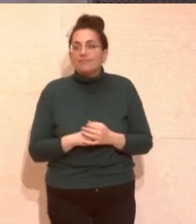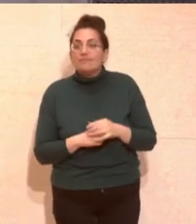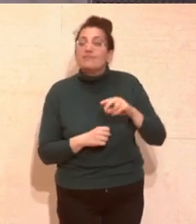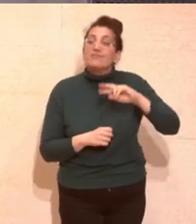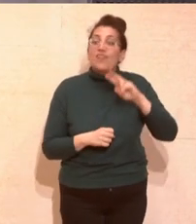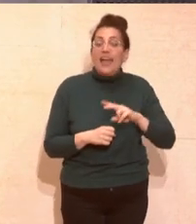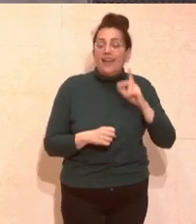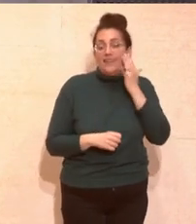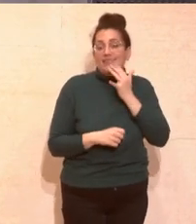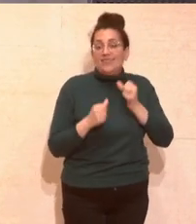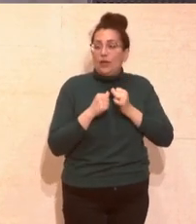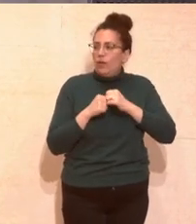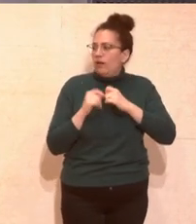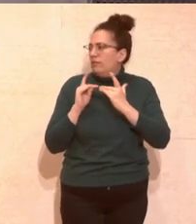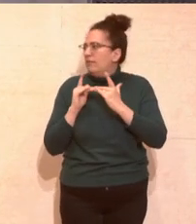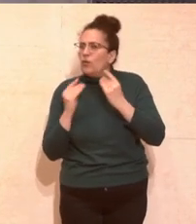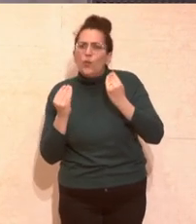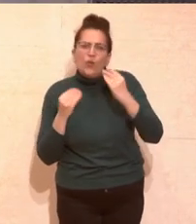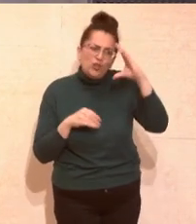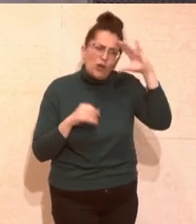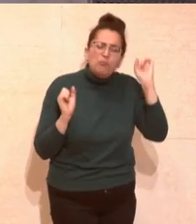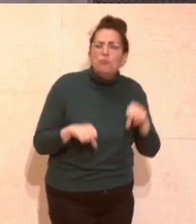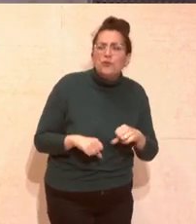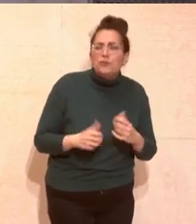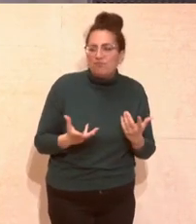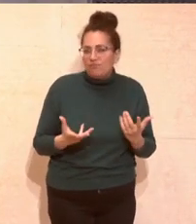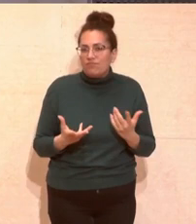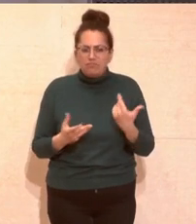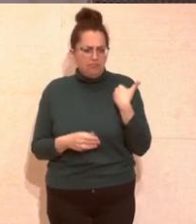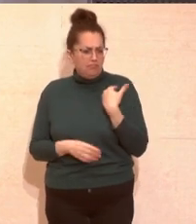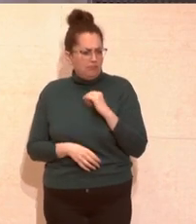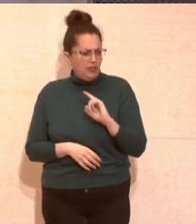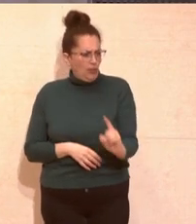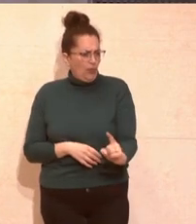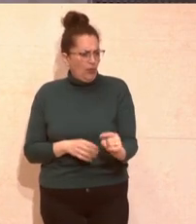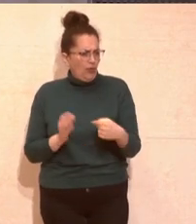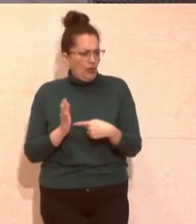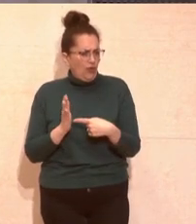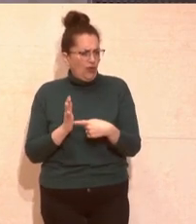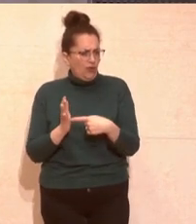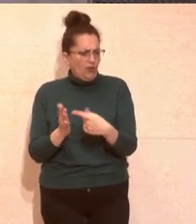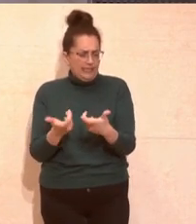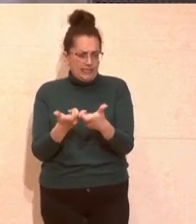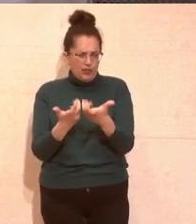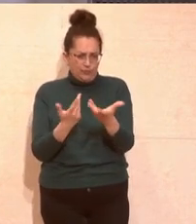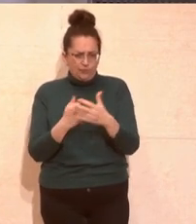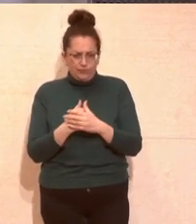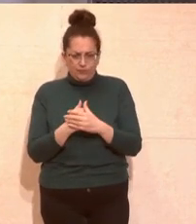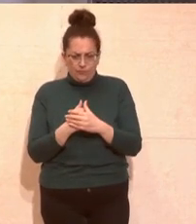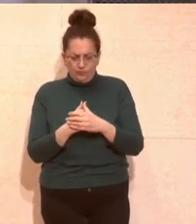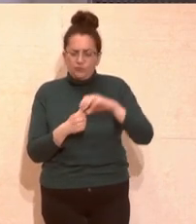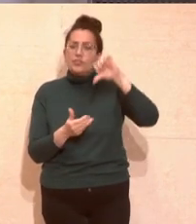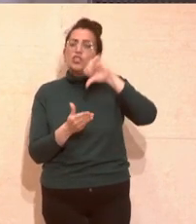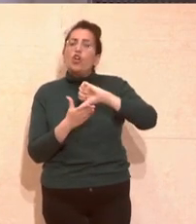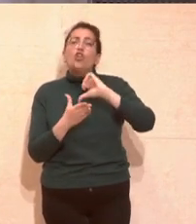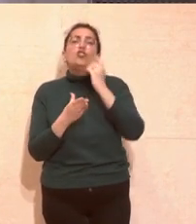dormir, simplement pour vous dire que il y a pas si longtemps que ça, quand les portes notamment des centres de